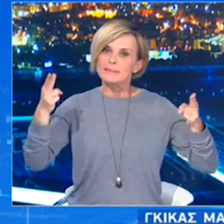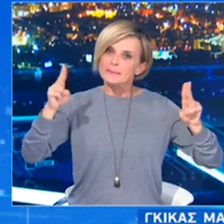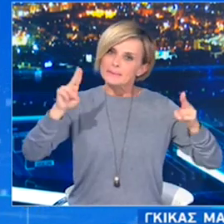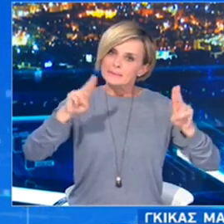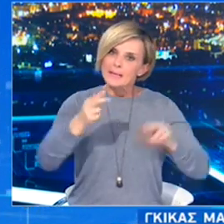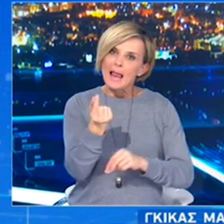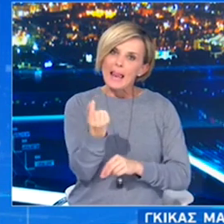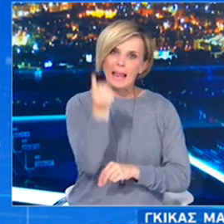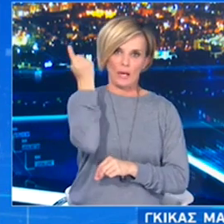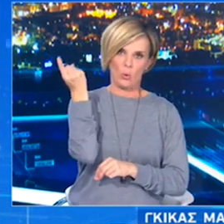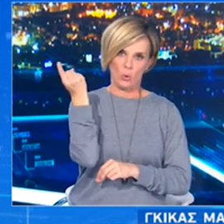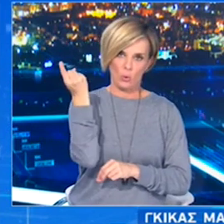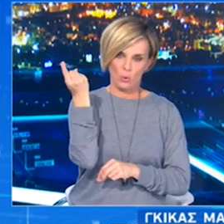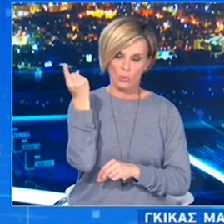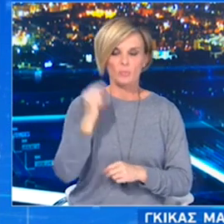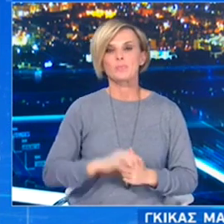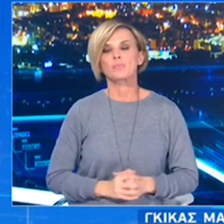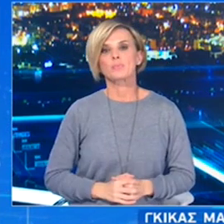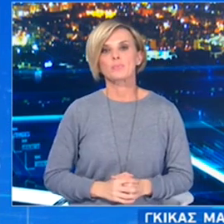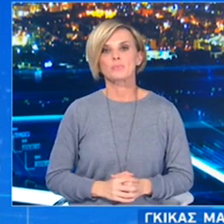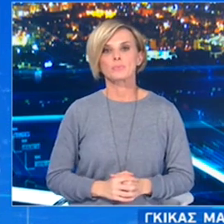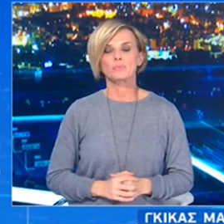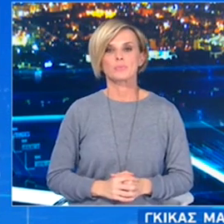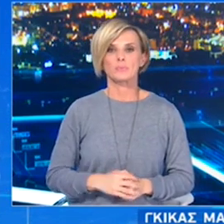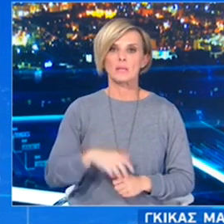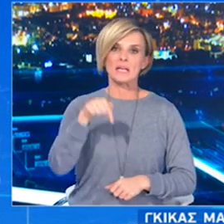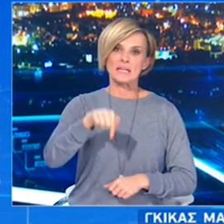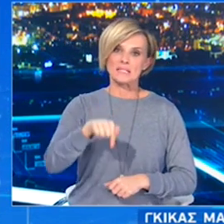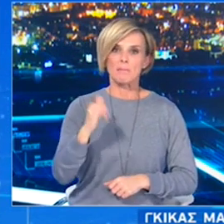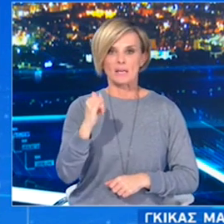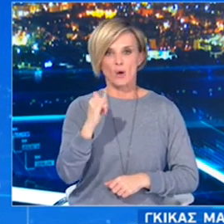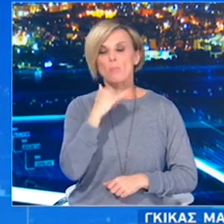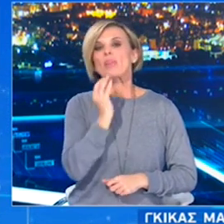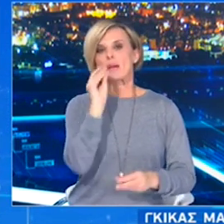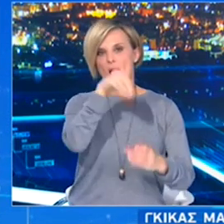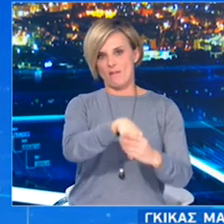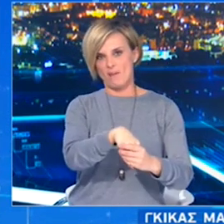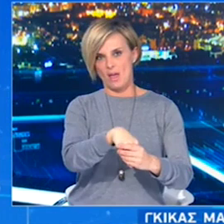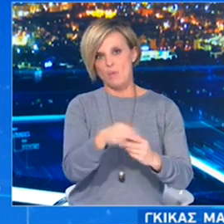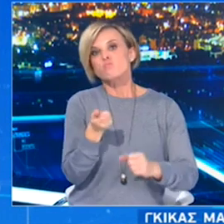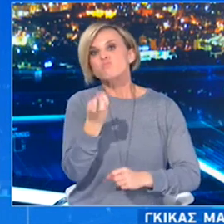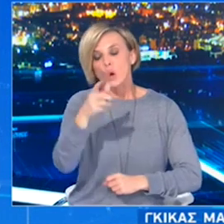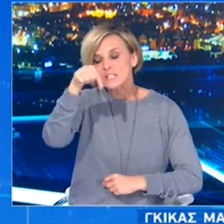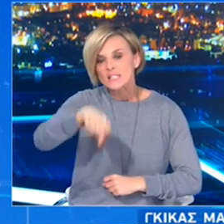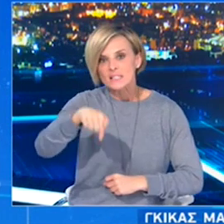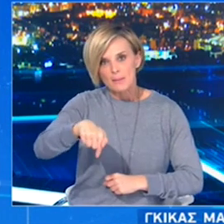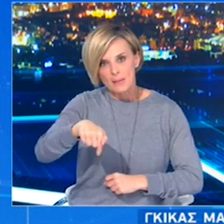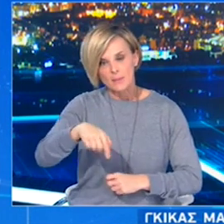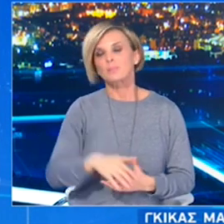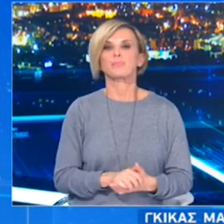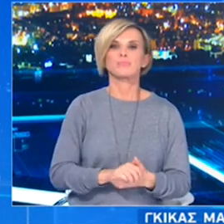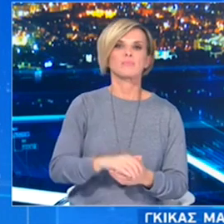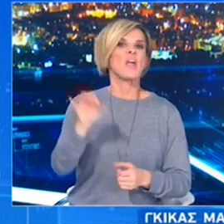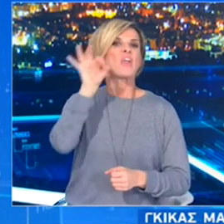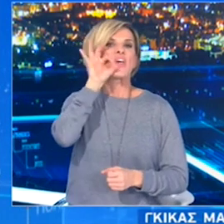από την προηγούμενη εβδομάδα. Τα σημερινά στοιχεία δεν τα έχω συμπεριλάβει σε αυτή την αναφορά ακόμα. Η μείωση στα μεγάλα αστικά